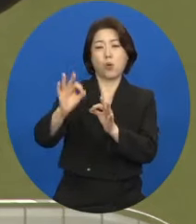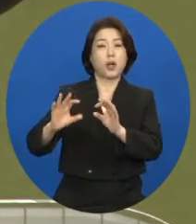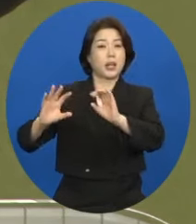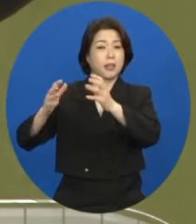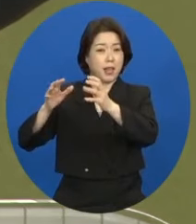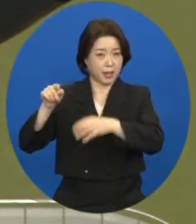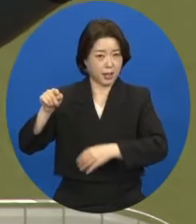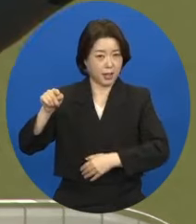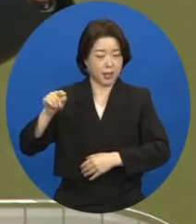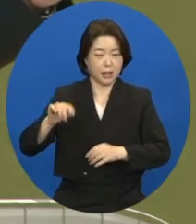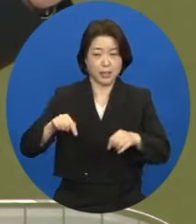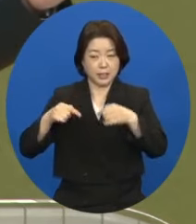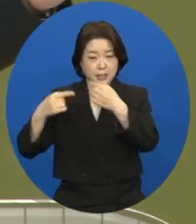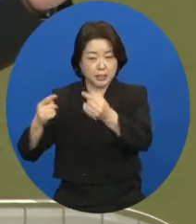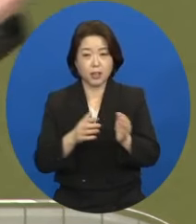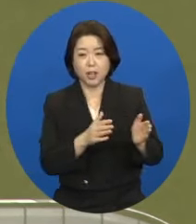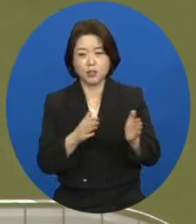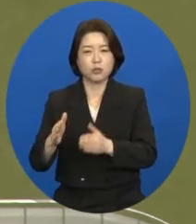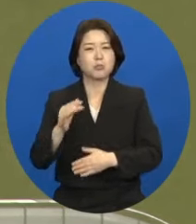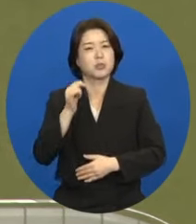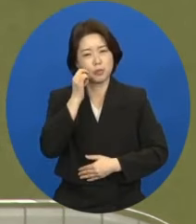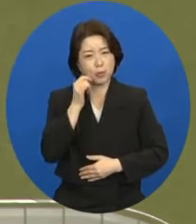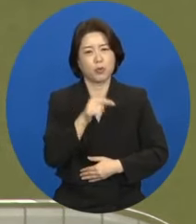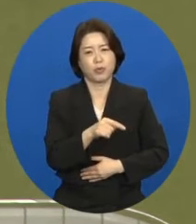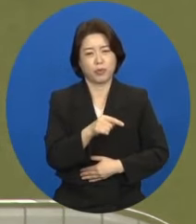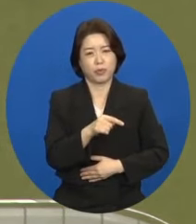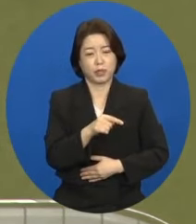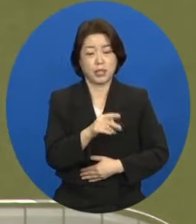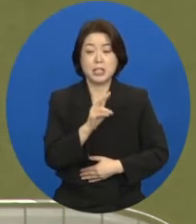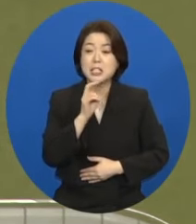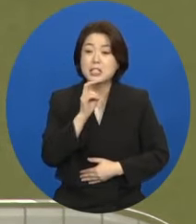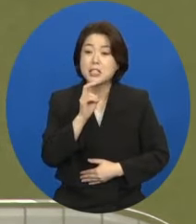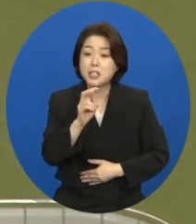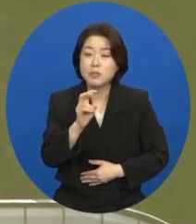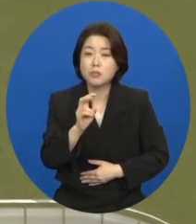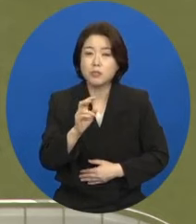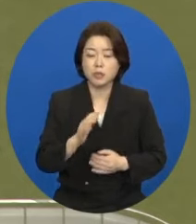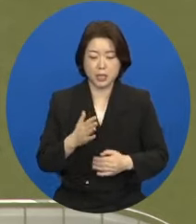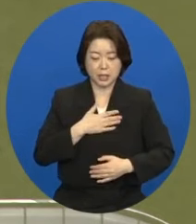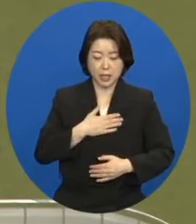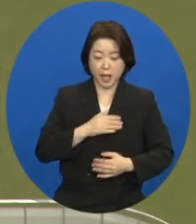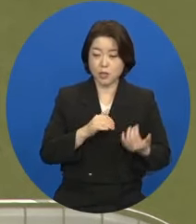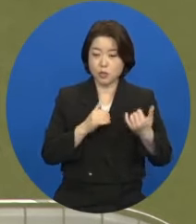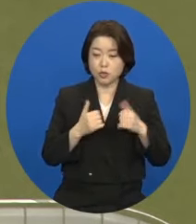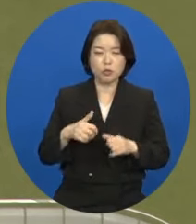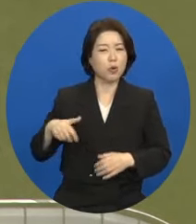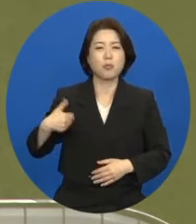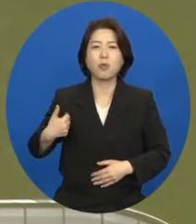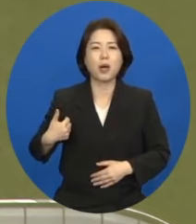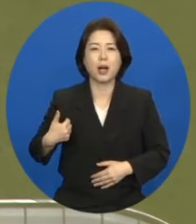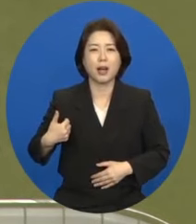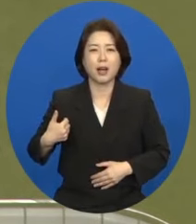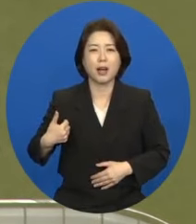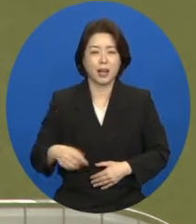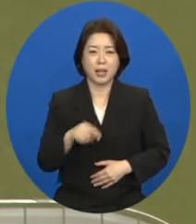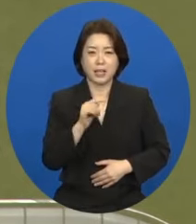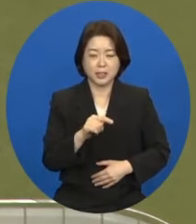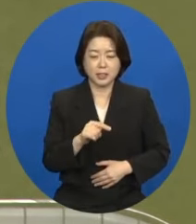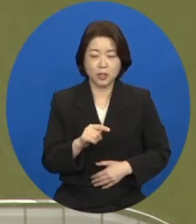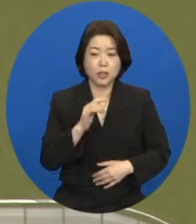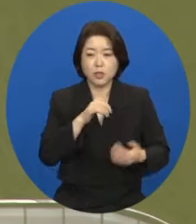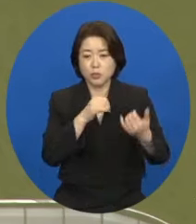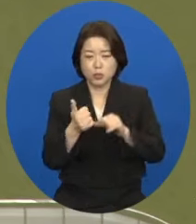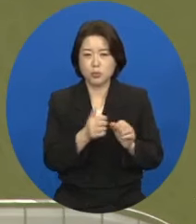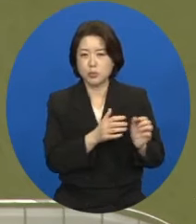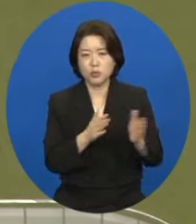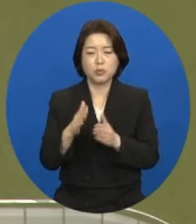나라에 들어갈 준비를 하지 못했어요. 아니 20분 뒤에 자기가 죽을 것인 걸 알지 못한 채 죽음을 준비하지